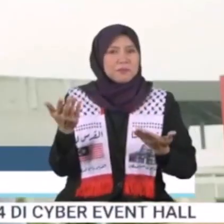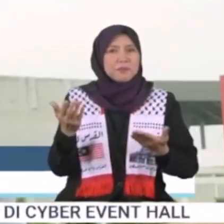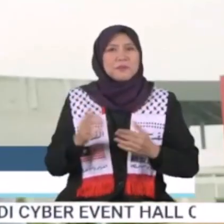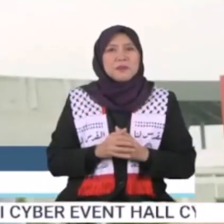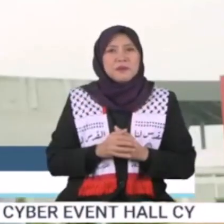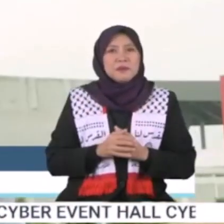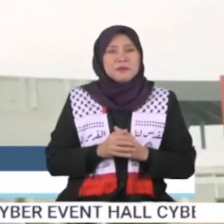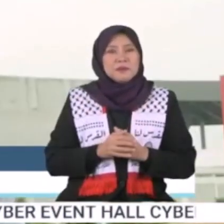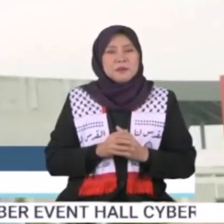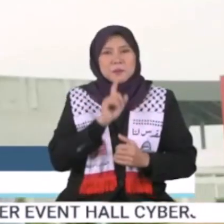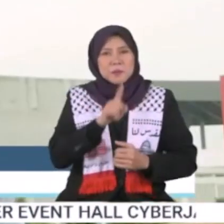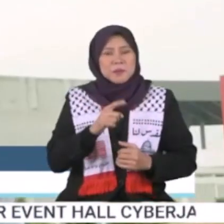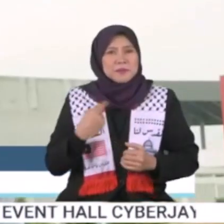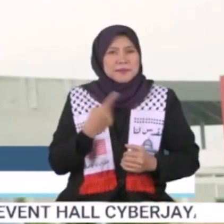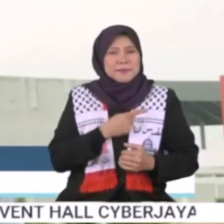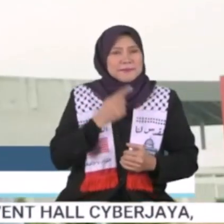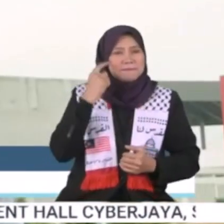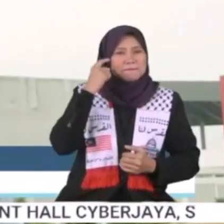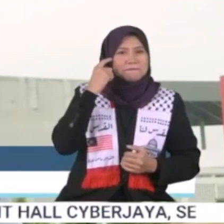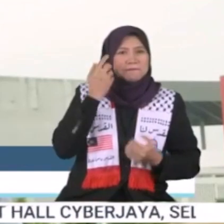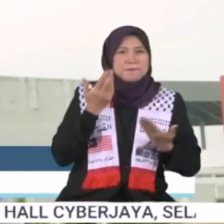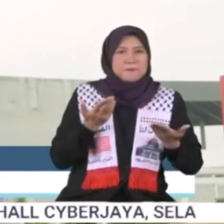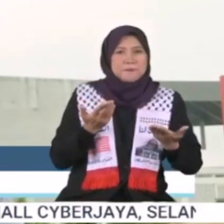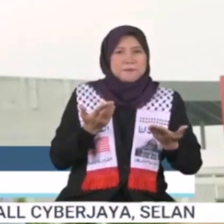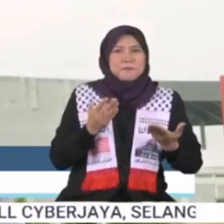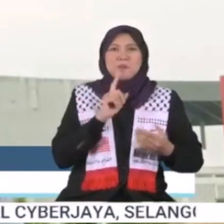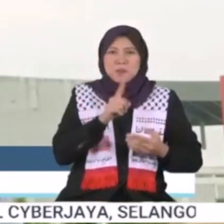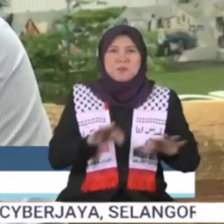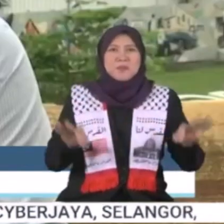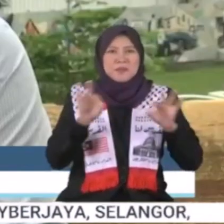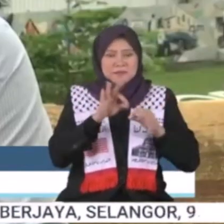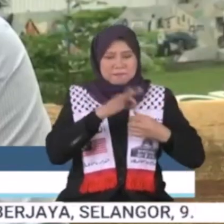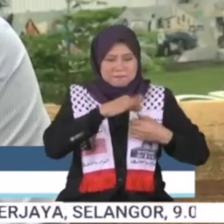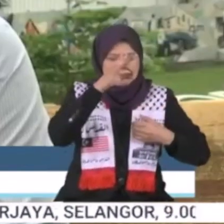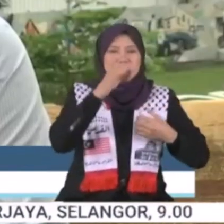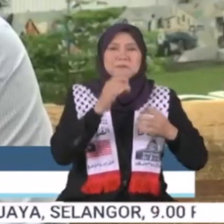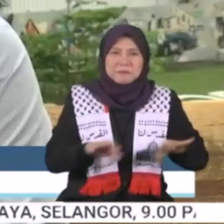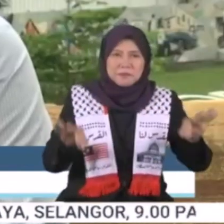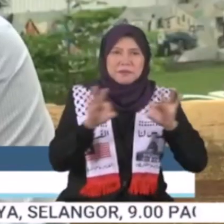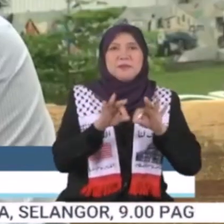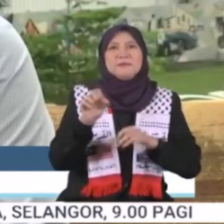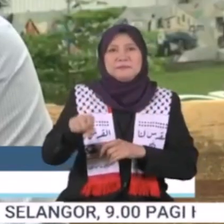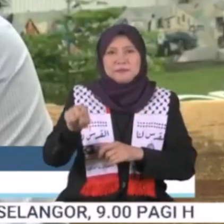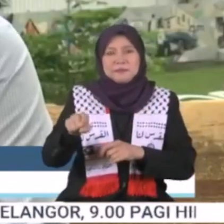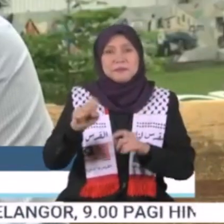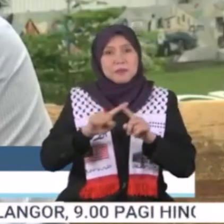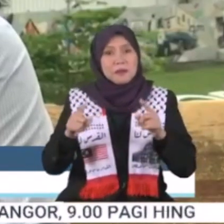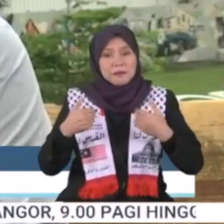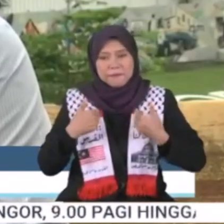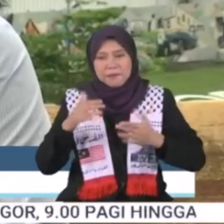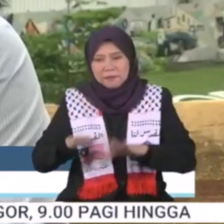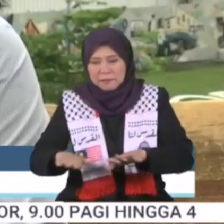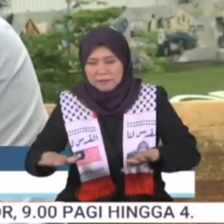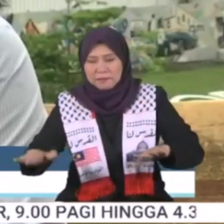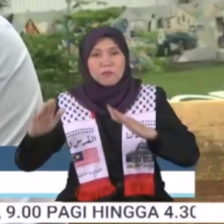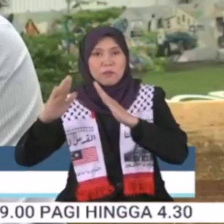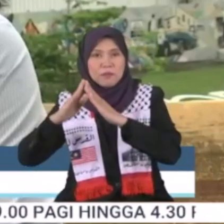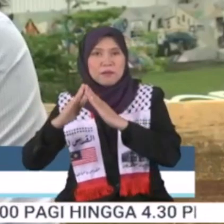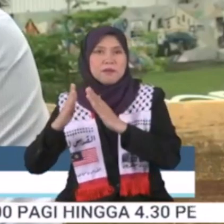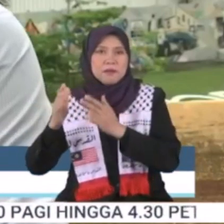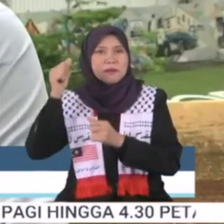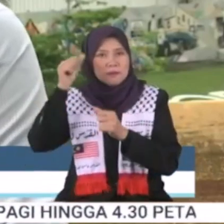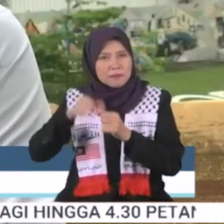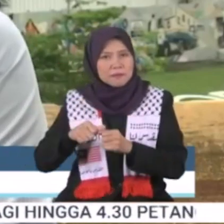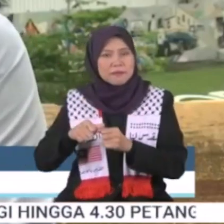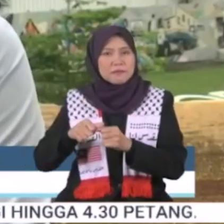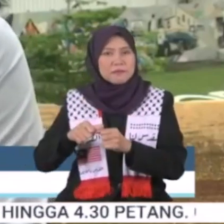kita tak rasalah satu nyawa tu memang kita rasa penting. Of course lah penting, semua orang rasa penting. Kita pun ada anak-anak kecil di rumah tu yang kita